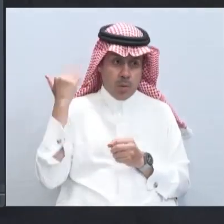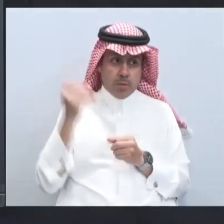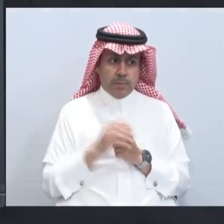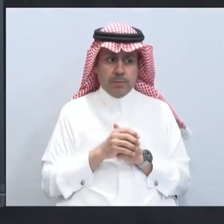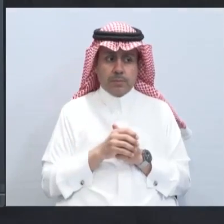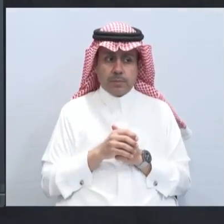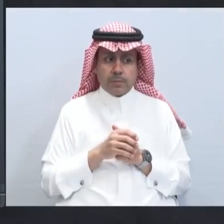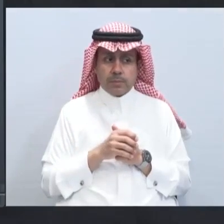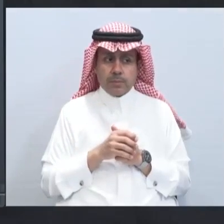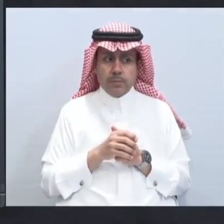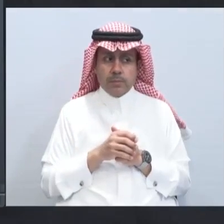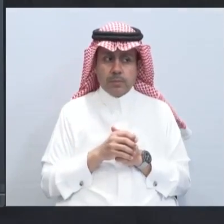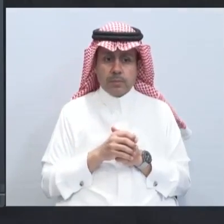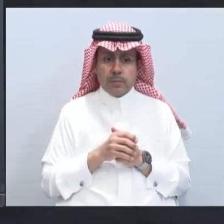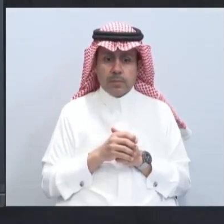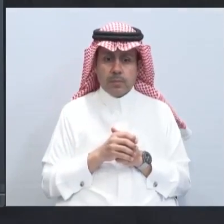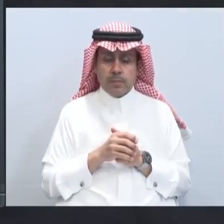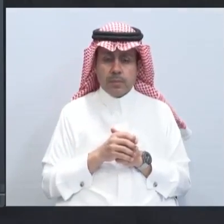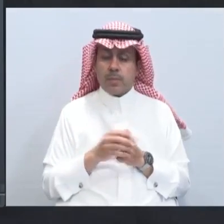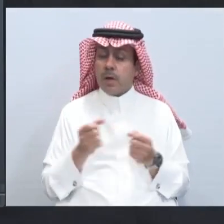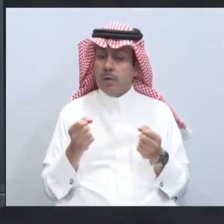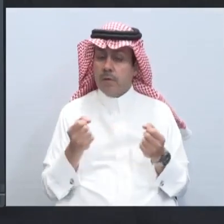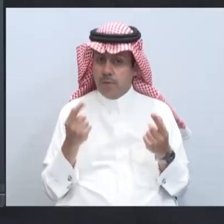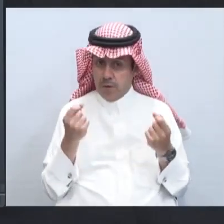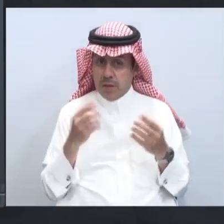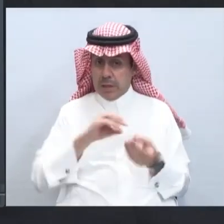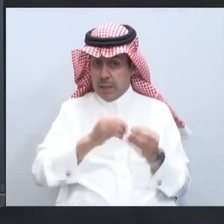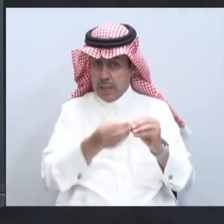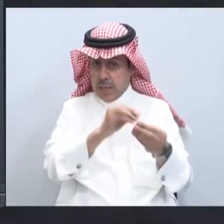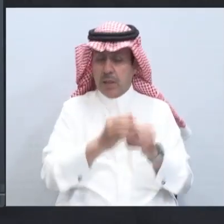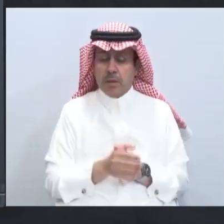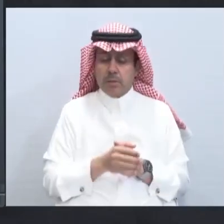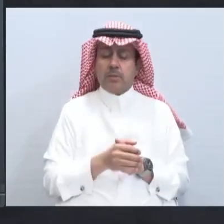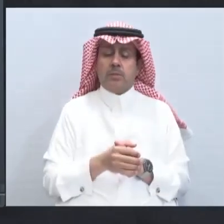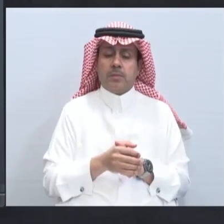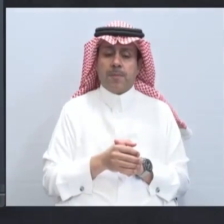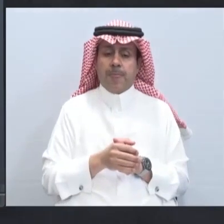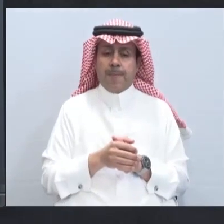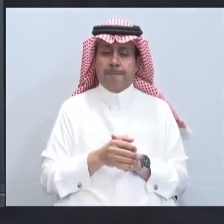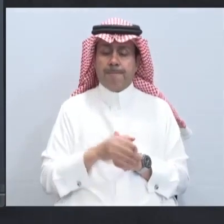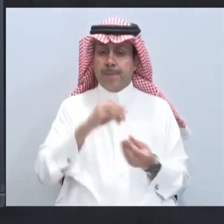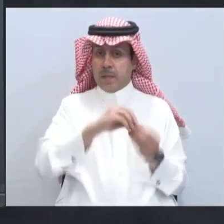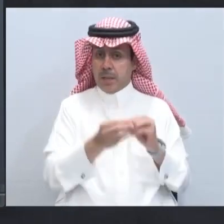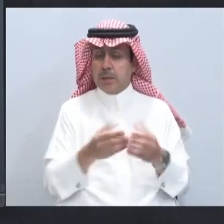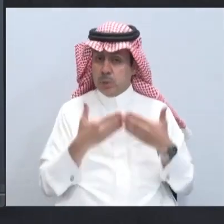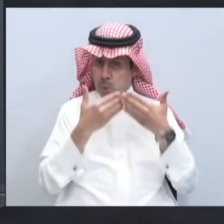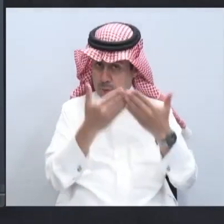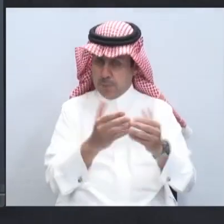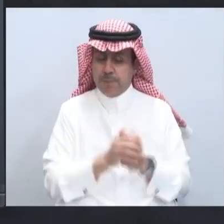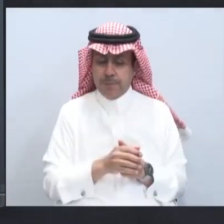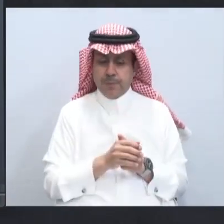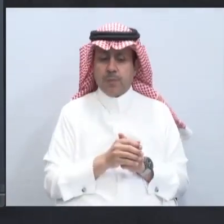في في التقنيات او في درس التقنيات والتقنيات التي قدمتها لنا